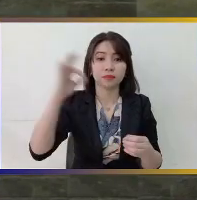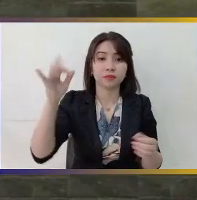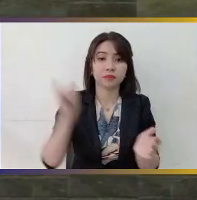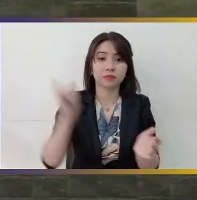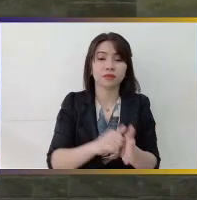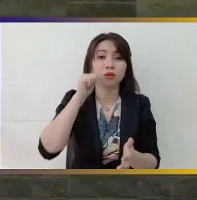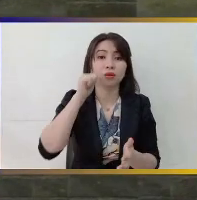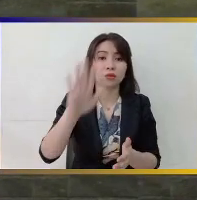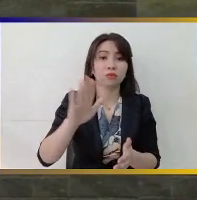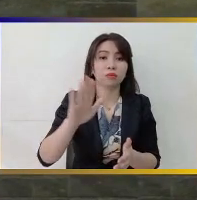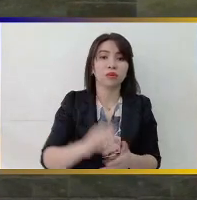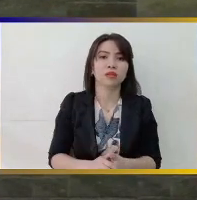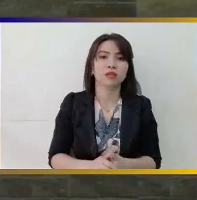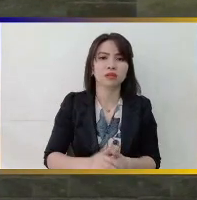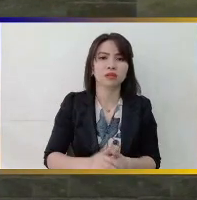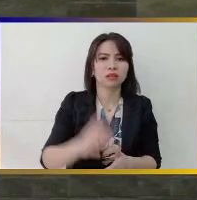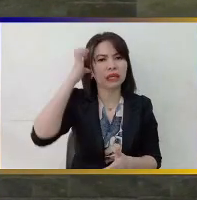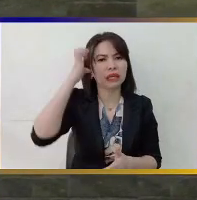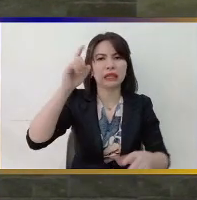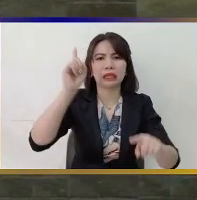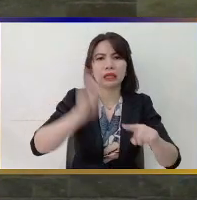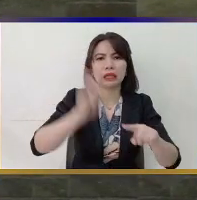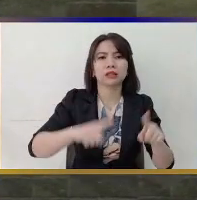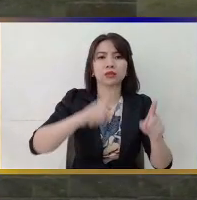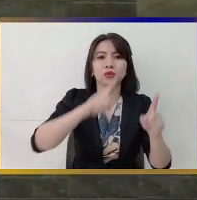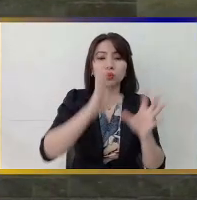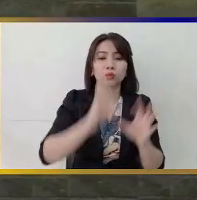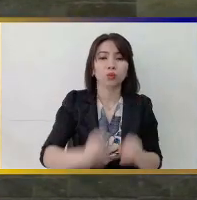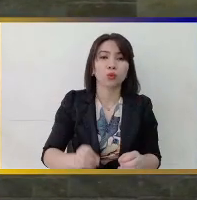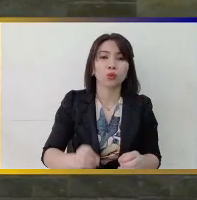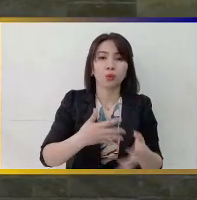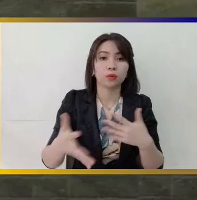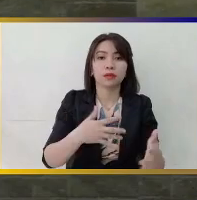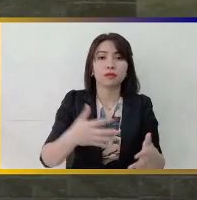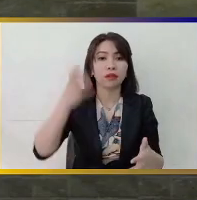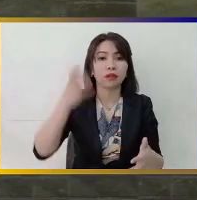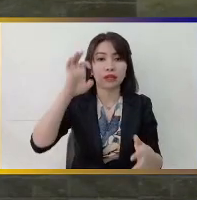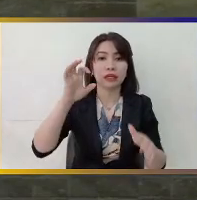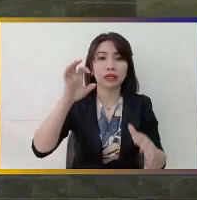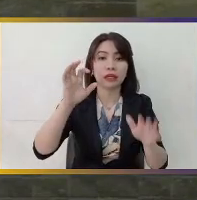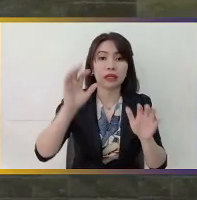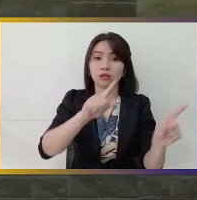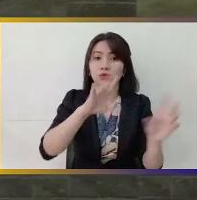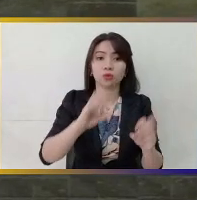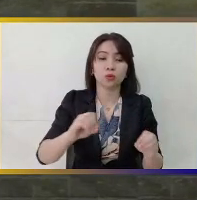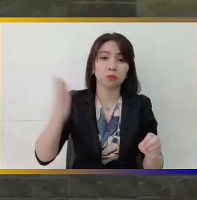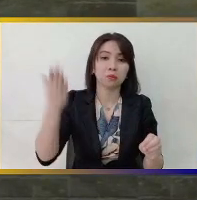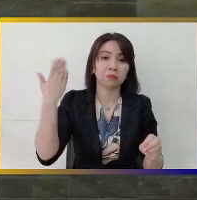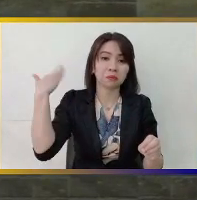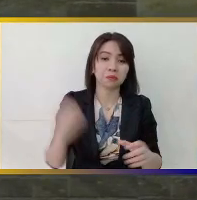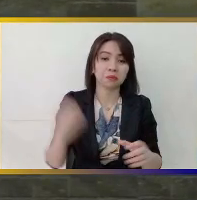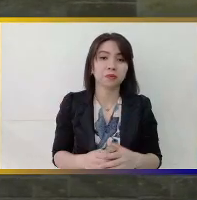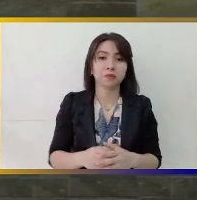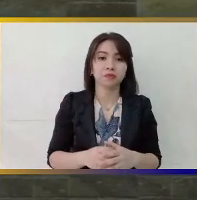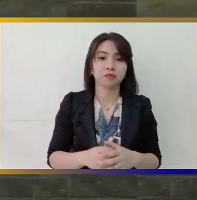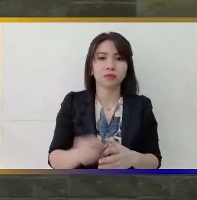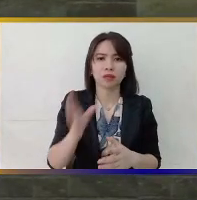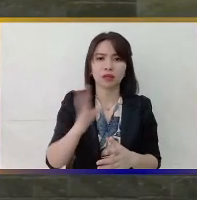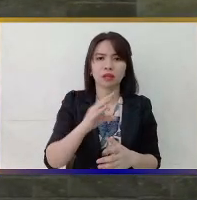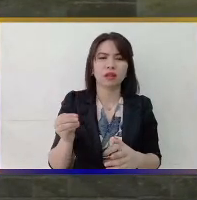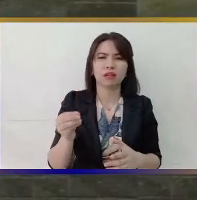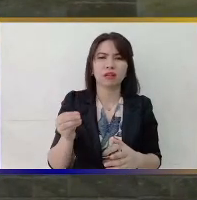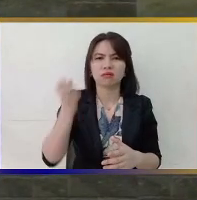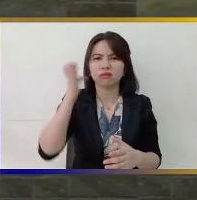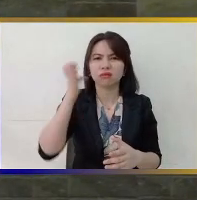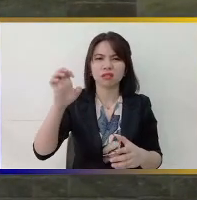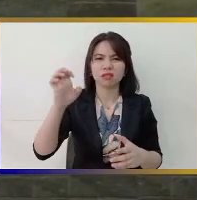niya na nagagawa ang dati niyang nagawa. In fact, yung kanyang posture, kapatid,